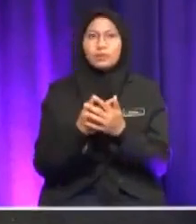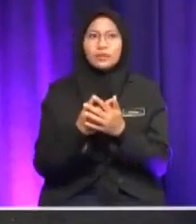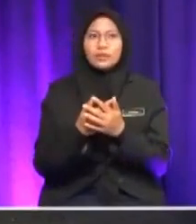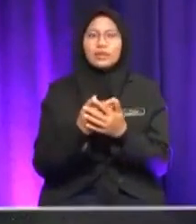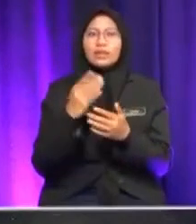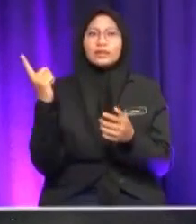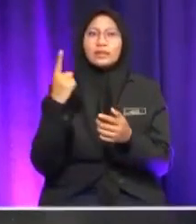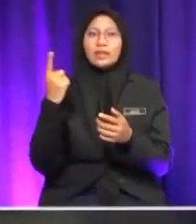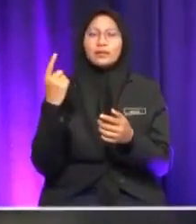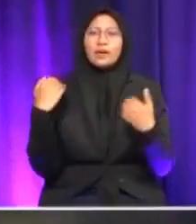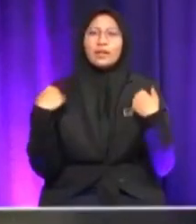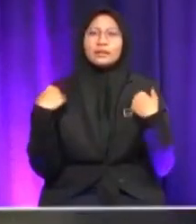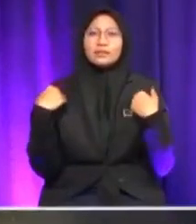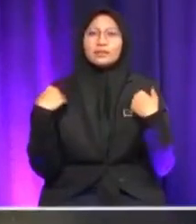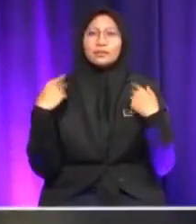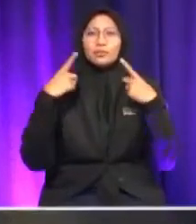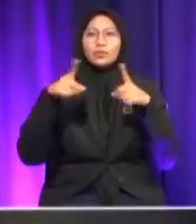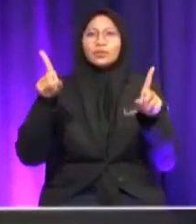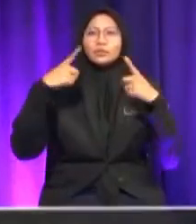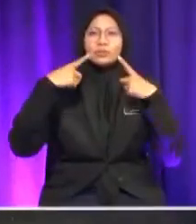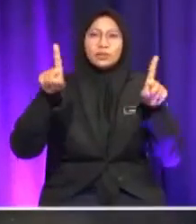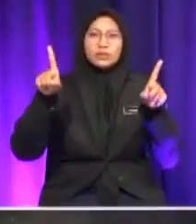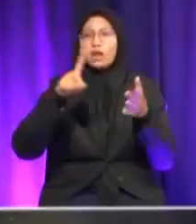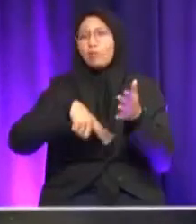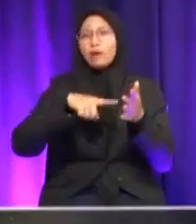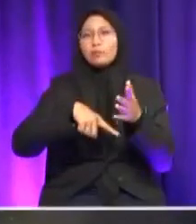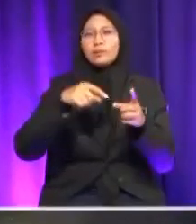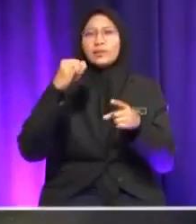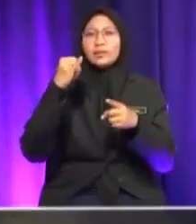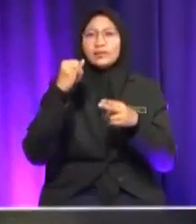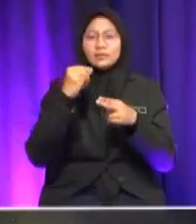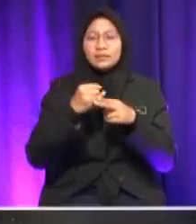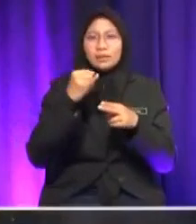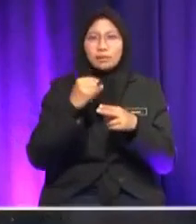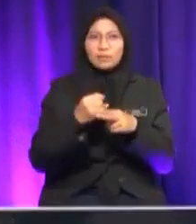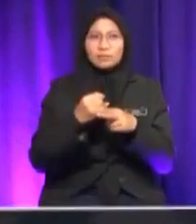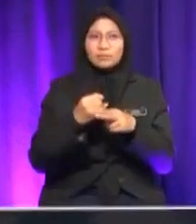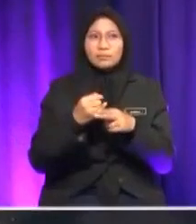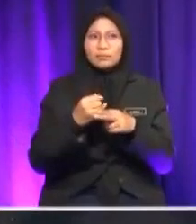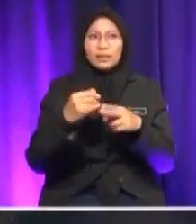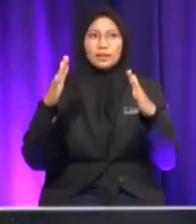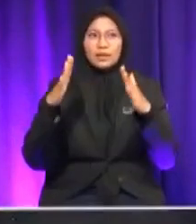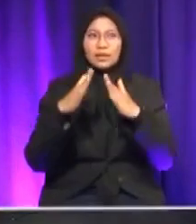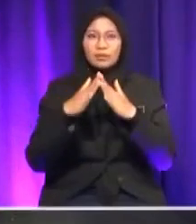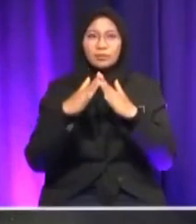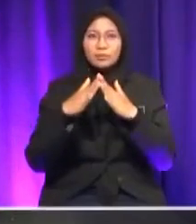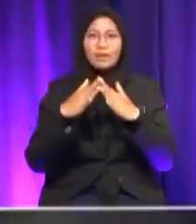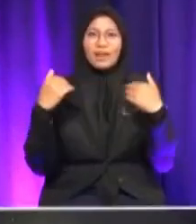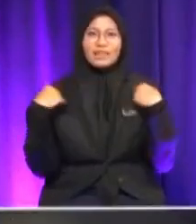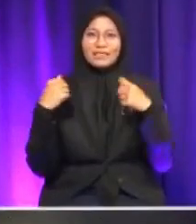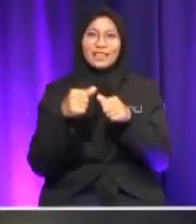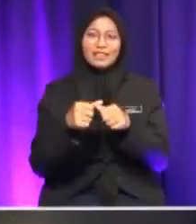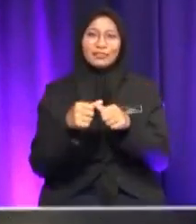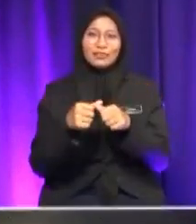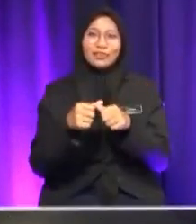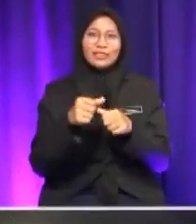membuat pelbagai promosi. Dan kita pun beli sebab ikut trend. Ju, dekat rumah Ju ada tak? Mana-mana barang Ju